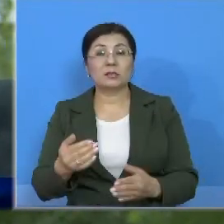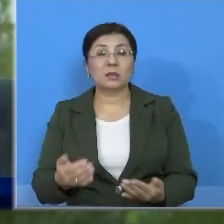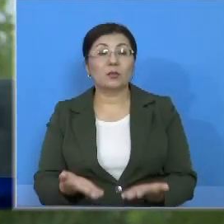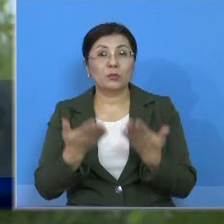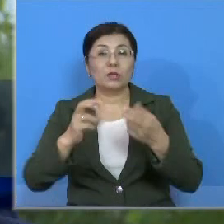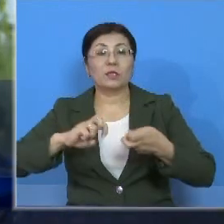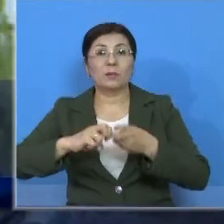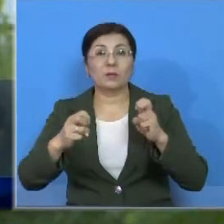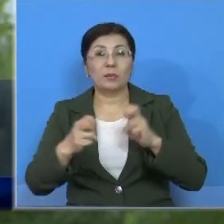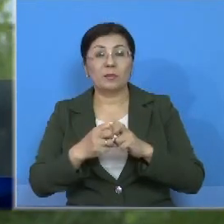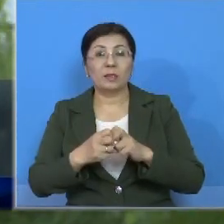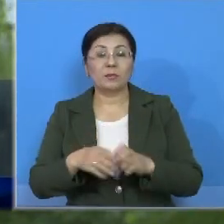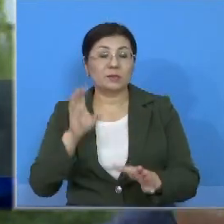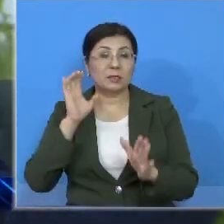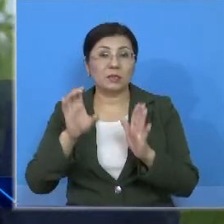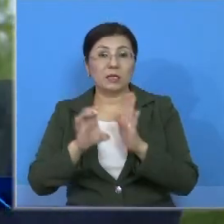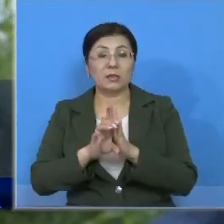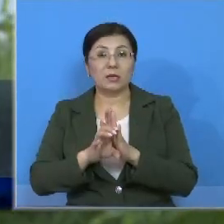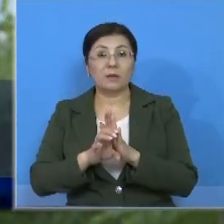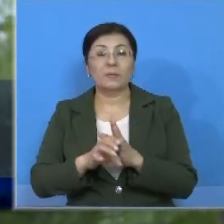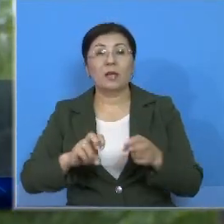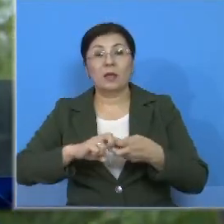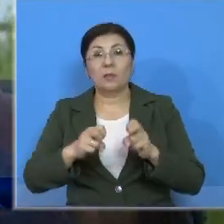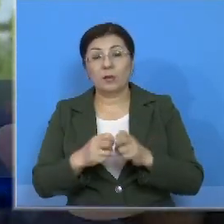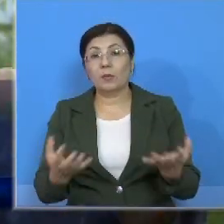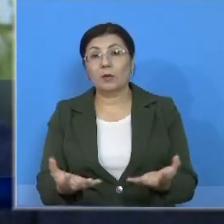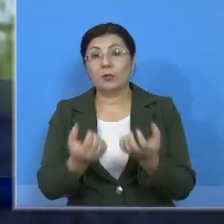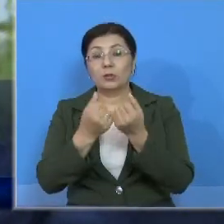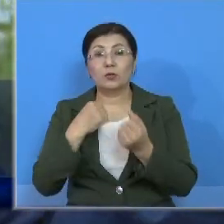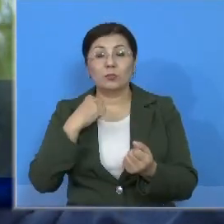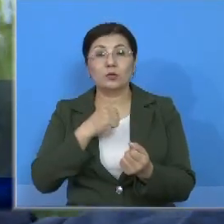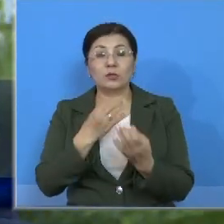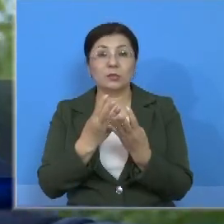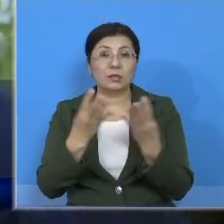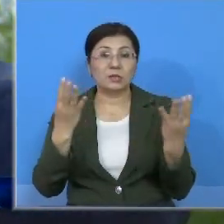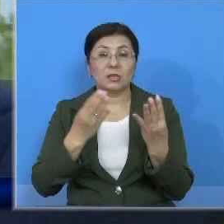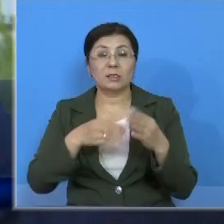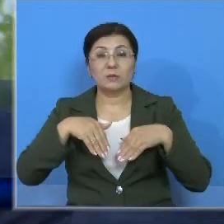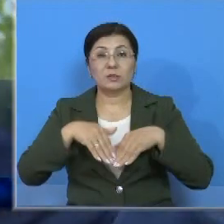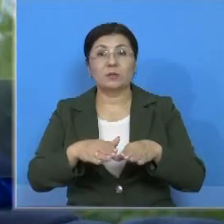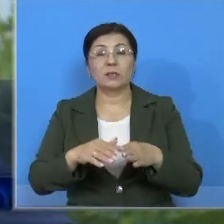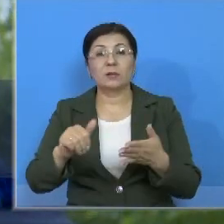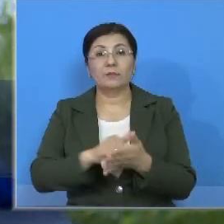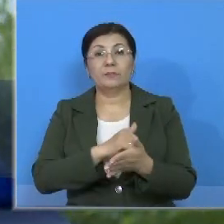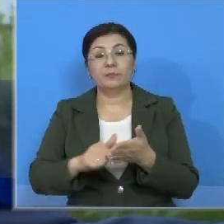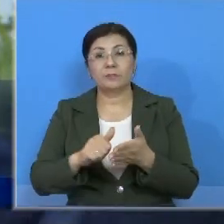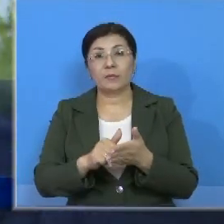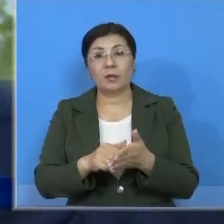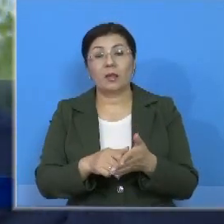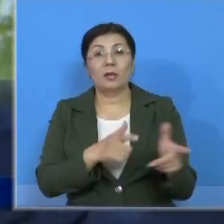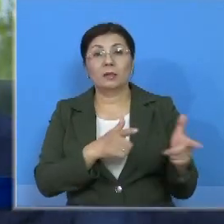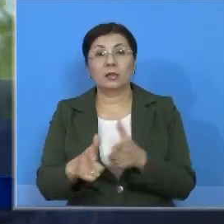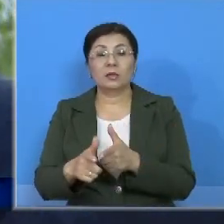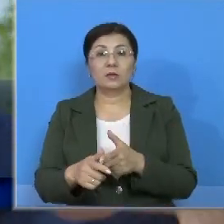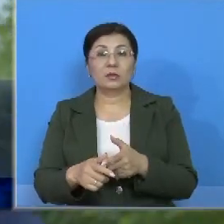мәселеңіз құлаққа қалып жатқан жоқ. Мәселе бойынша көтеріліп, өзінің кезең-кезеңімен шешіліп жатыр. Қазір проект сметалық документация жасалып жатыр. Сол